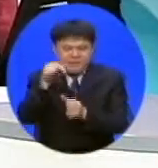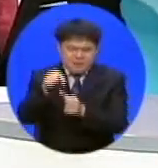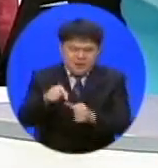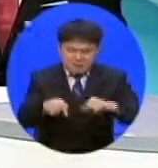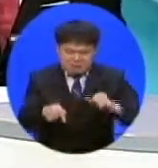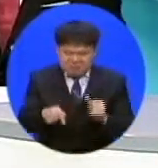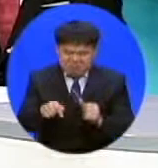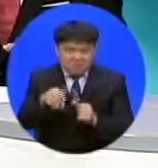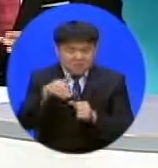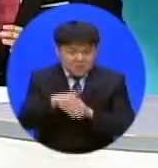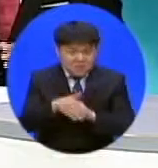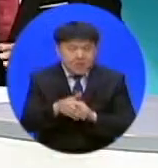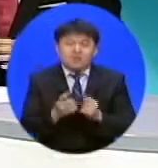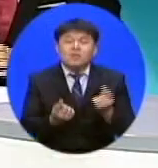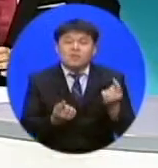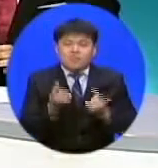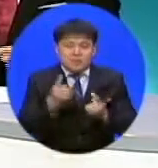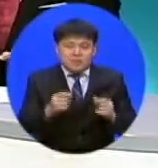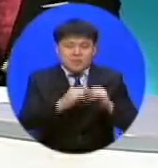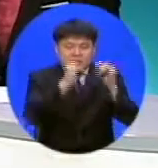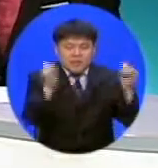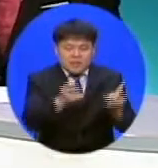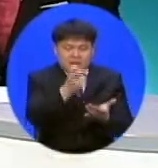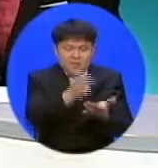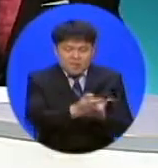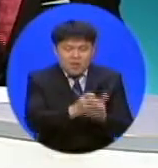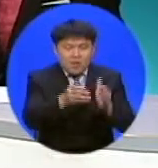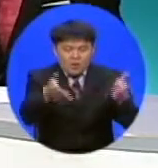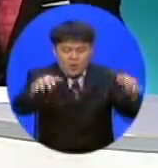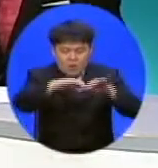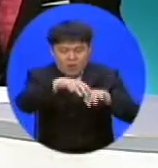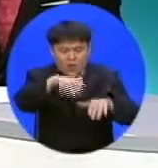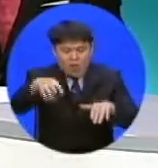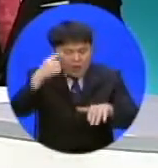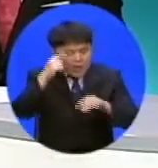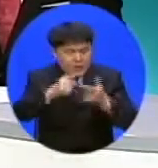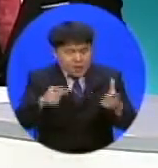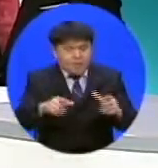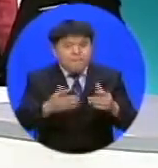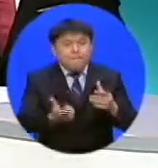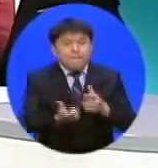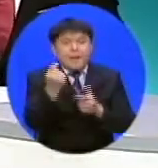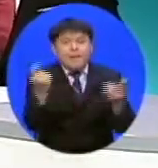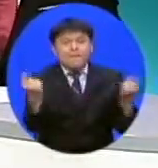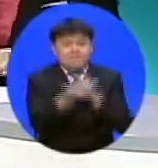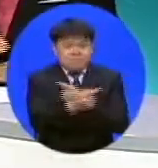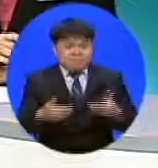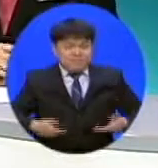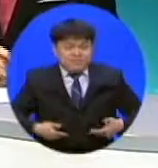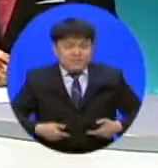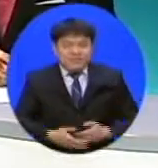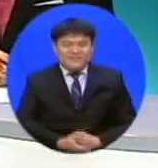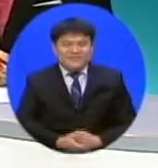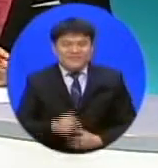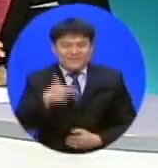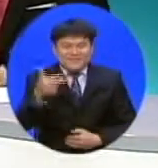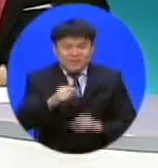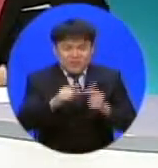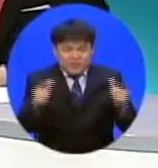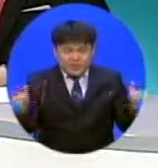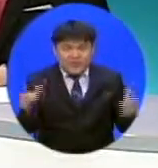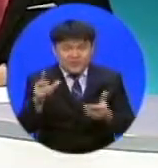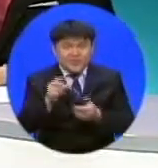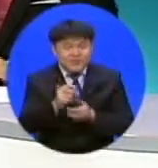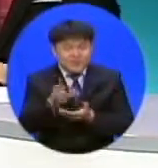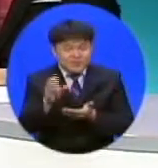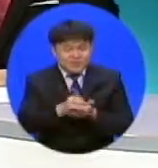준수하는 것보다도 네. 사회의 어떤 제도 기반 네. 인식 여러 가지가 종합적으로 빨리 해결이 돼야 될 것 같습니다. 네. 네, 다음 주에도 다양한 사회복지계